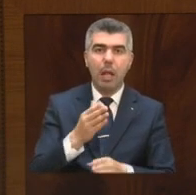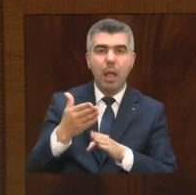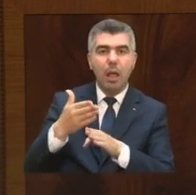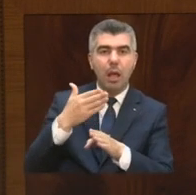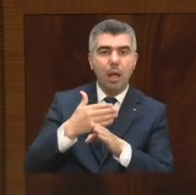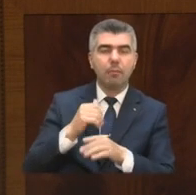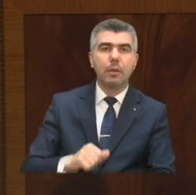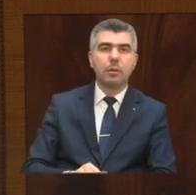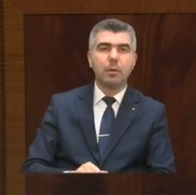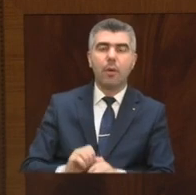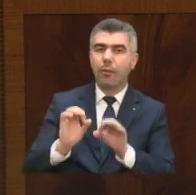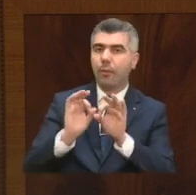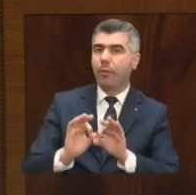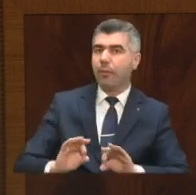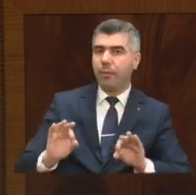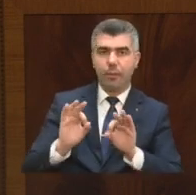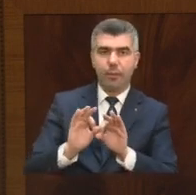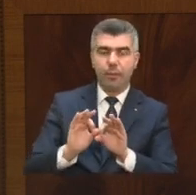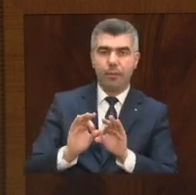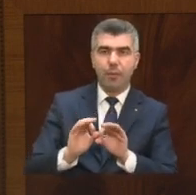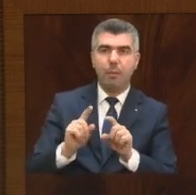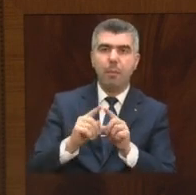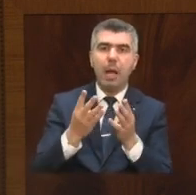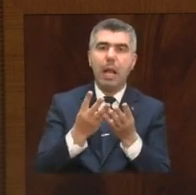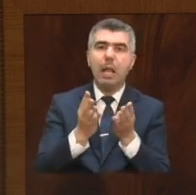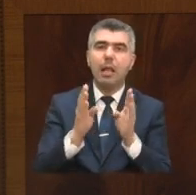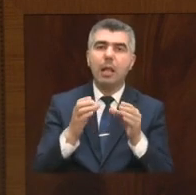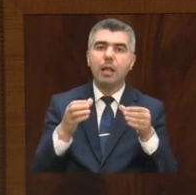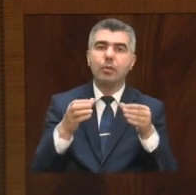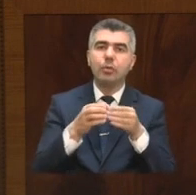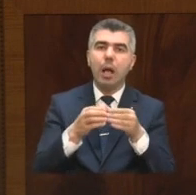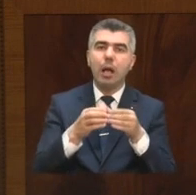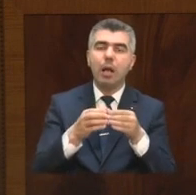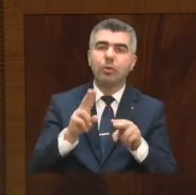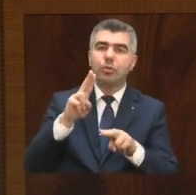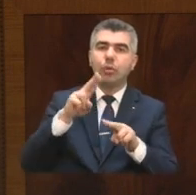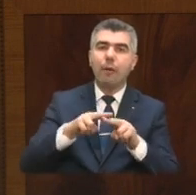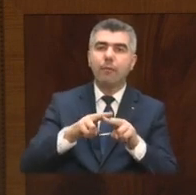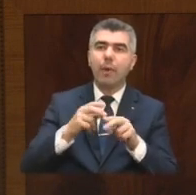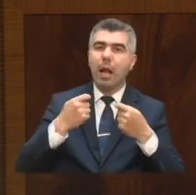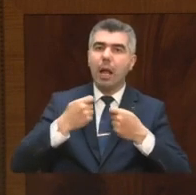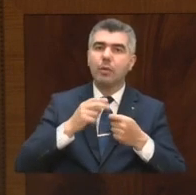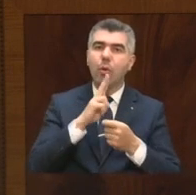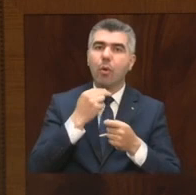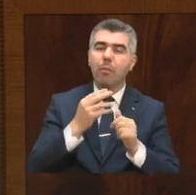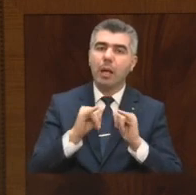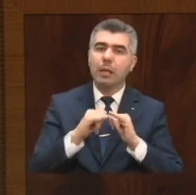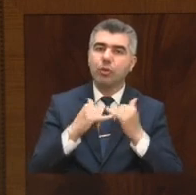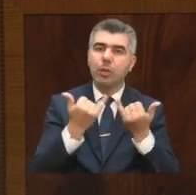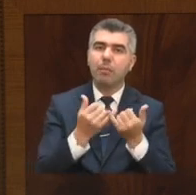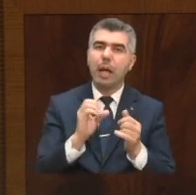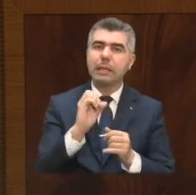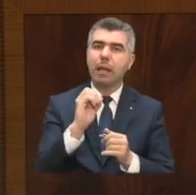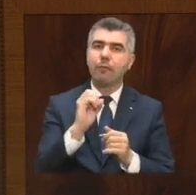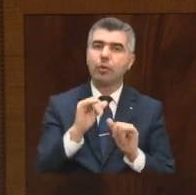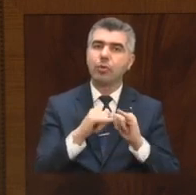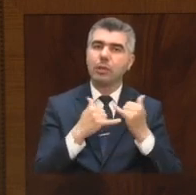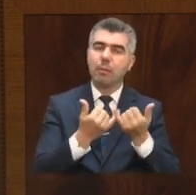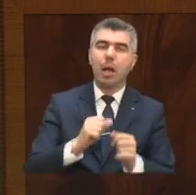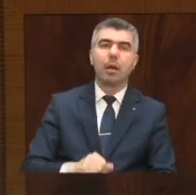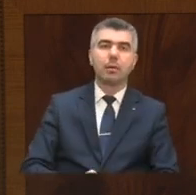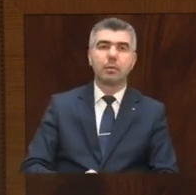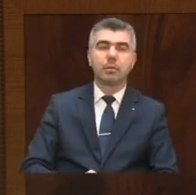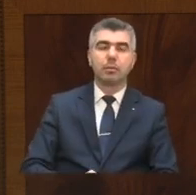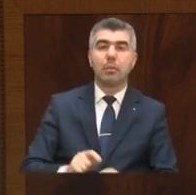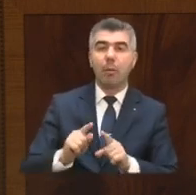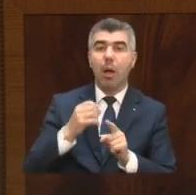السابقه لا شيء عن اللجنه الوطنيه المشتركه التي تتراسونها صفر اجتماع في هذه الولايه اذا كانت